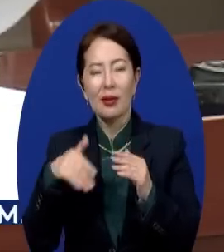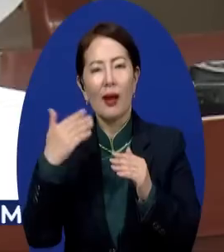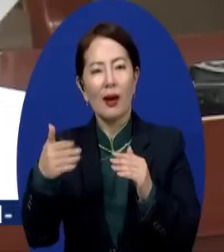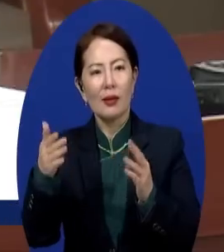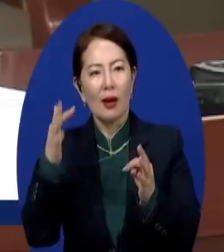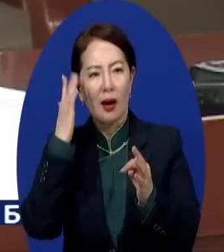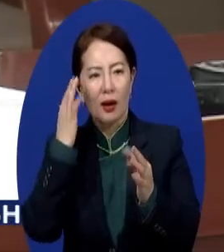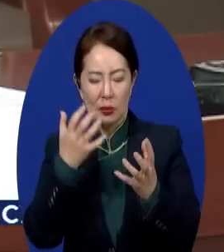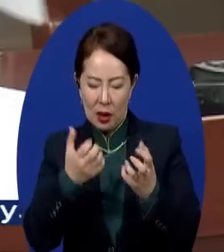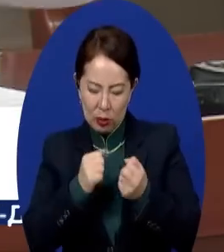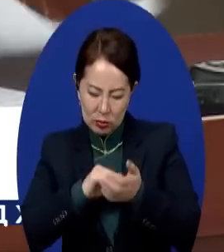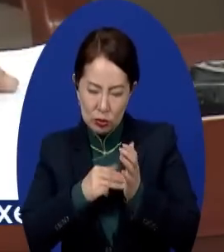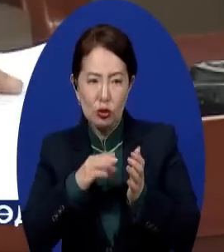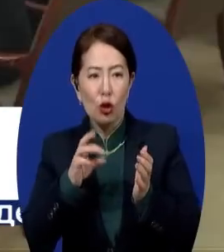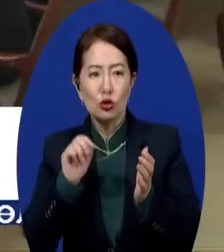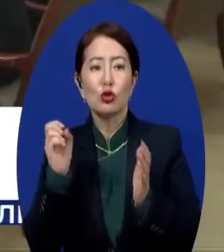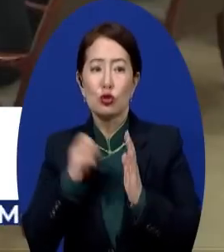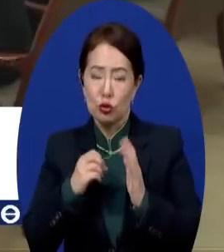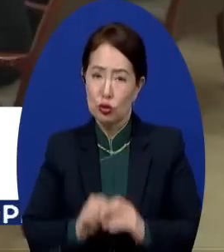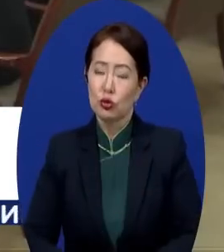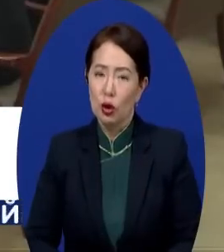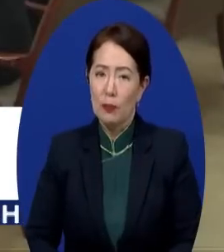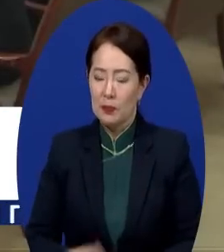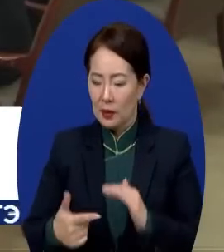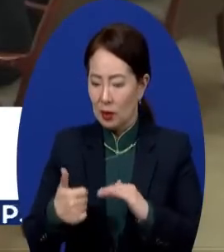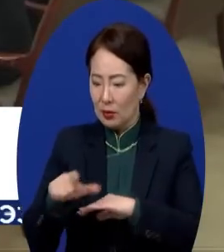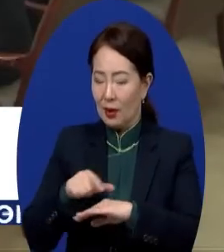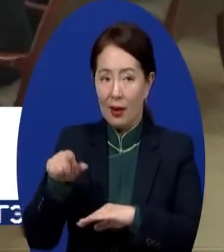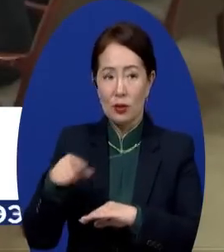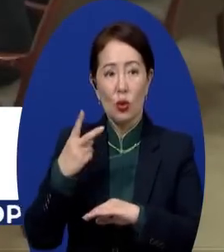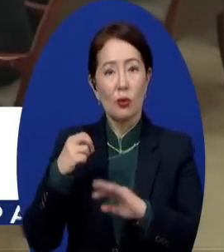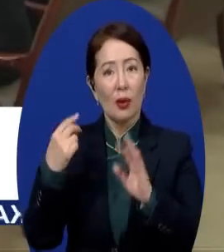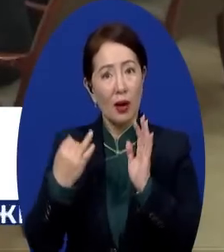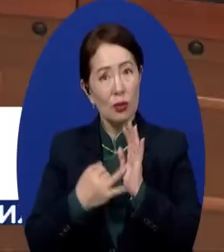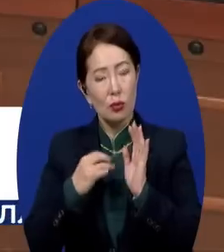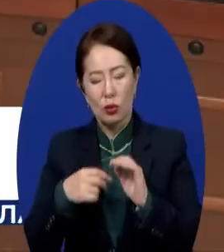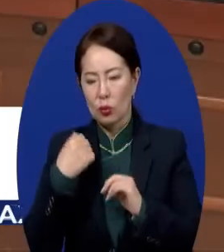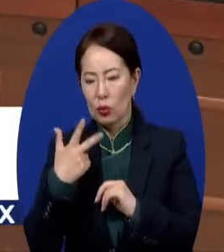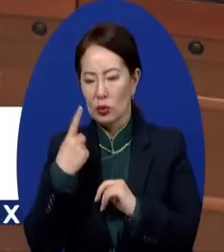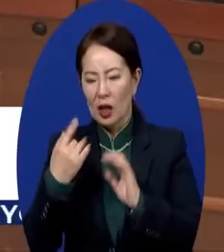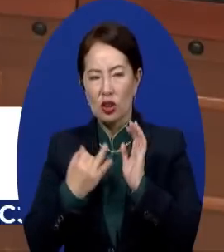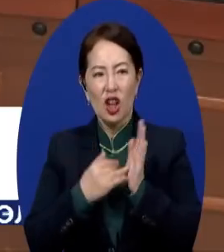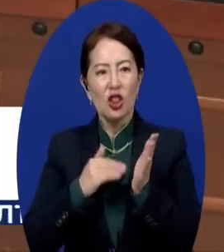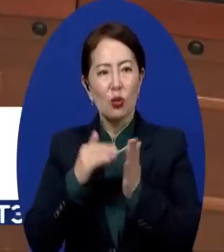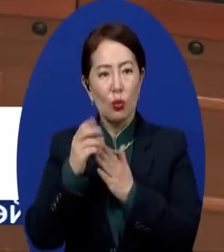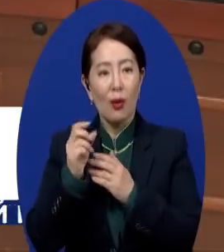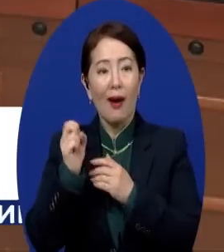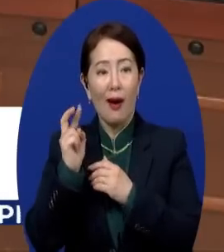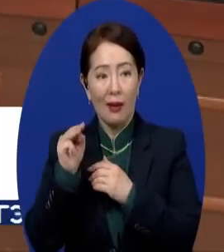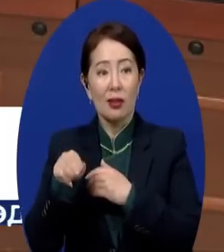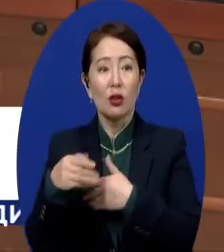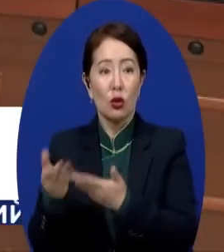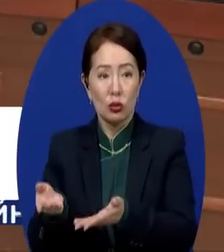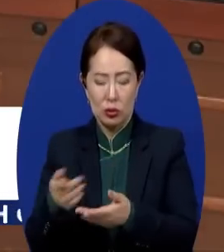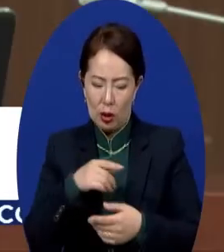хэмжээг тооцох ёстой гэж би бодож байна. Татварын ерөнхий газраас 2017 онд 317 тэрбум төгрөгийн акт тавьсан. Одоо гэрний үд